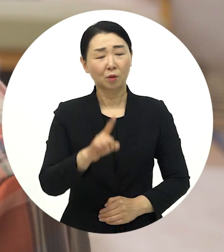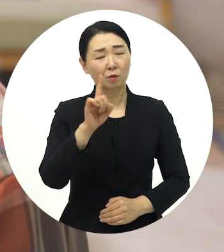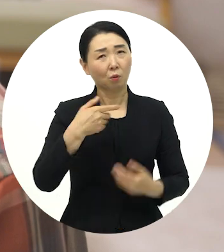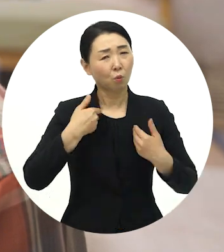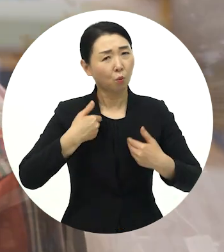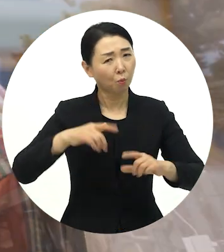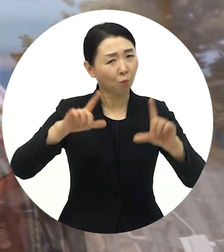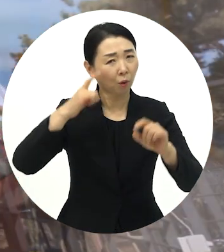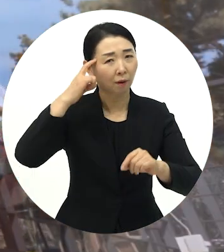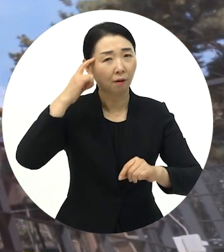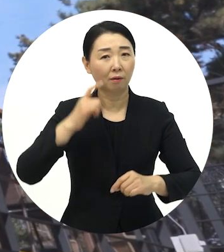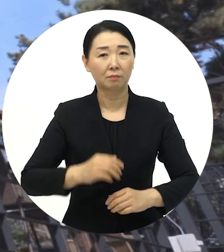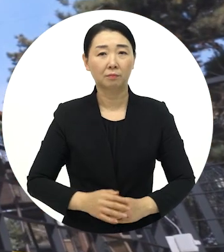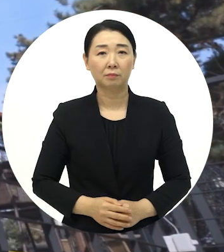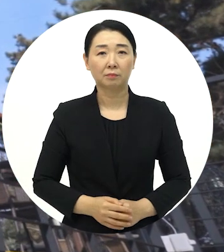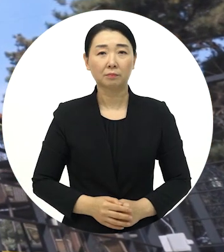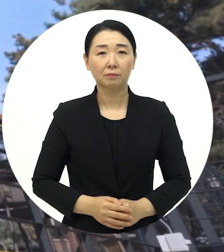왜 이렇게 하지?